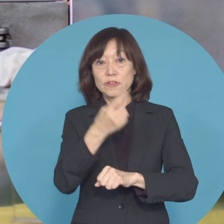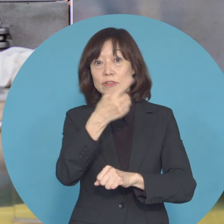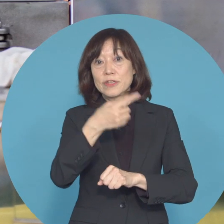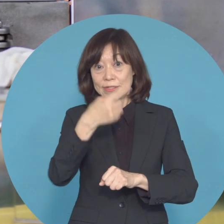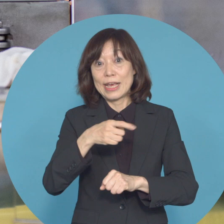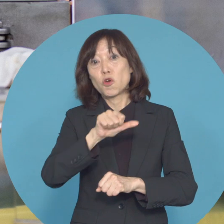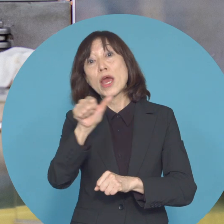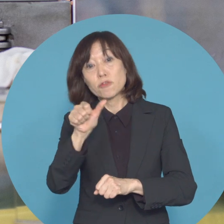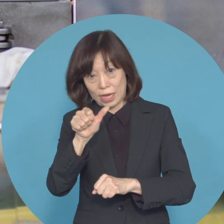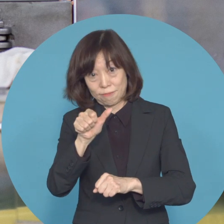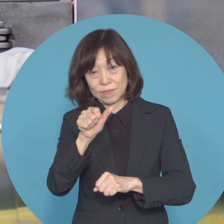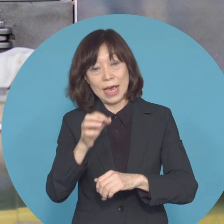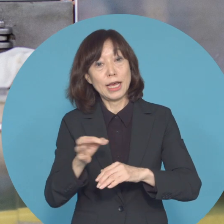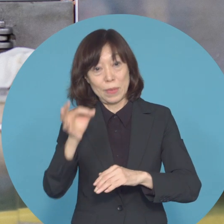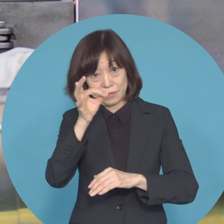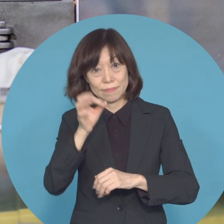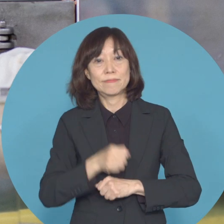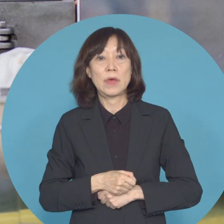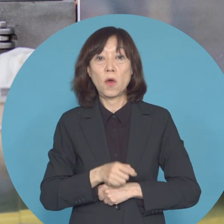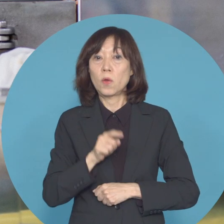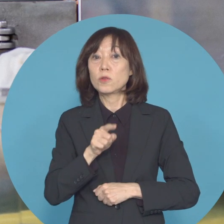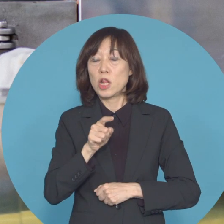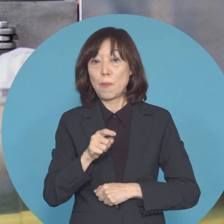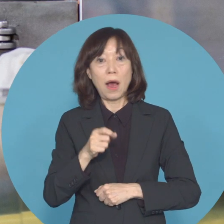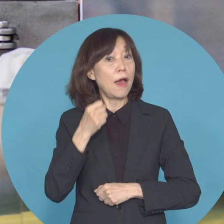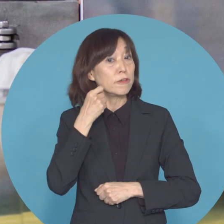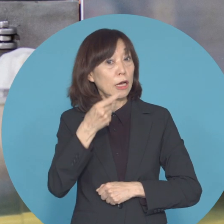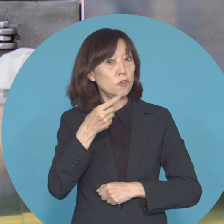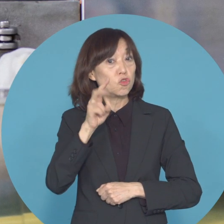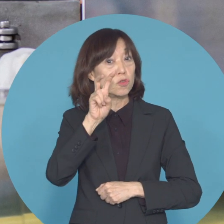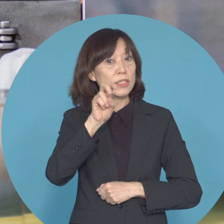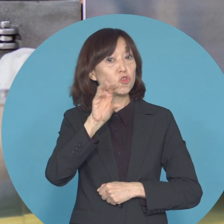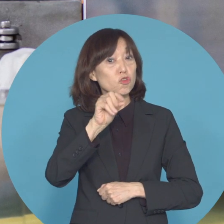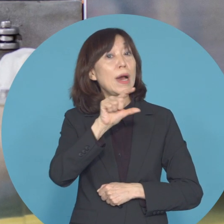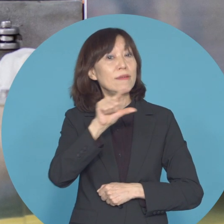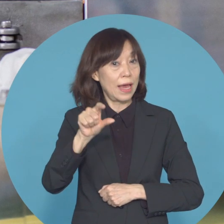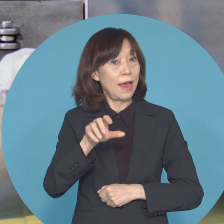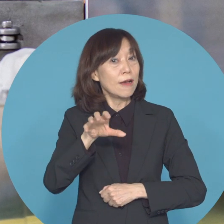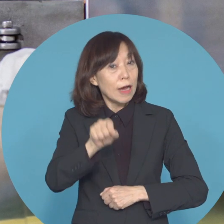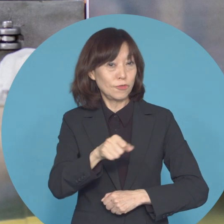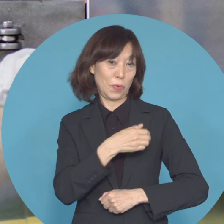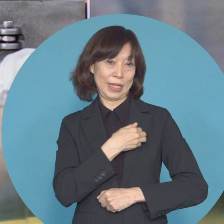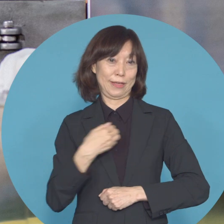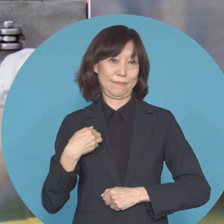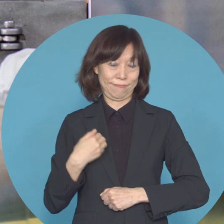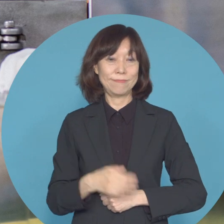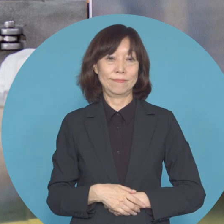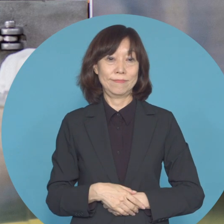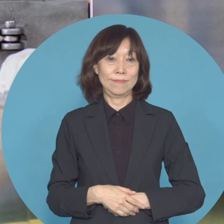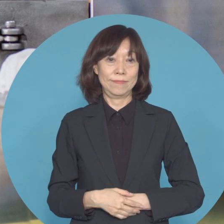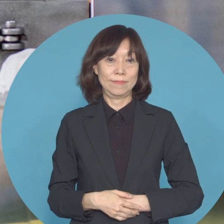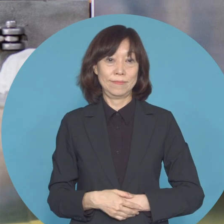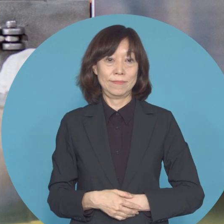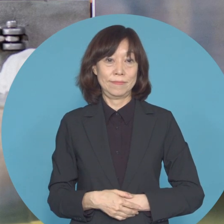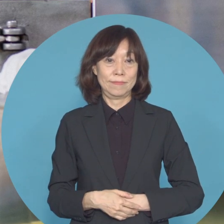1500円に引き上げます。そうすれば月収20万円を確保できます